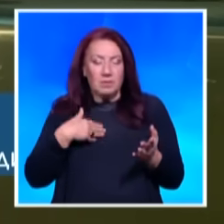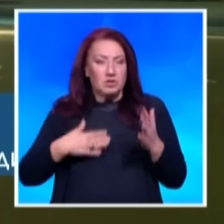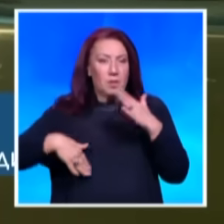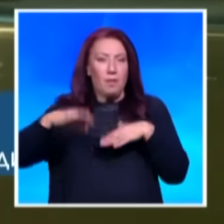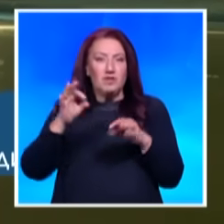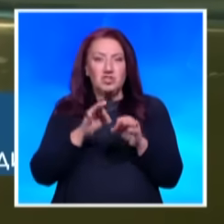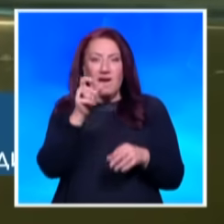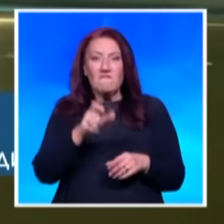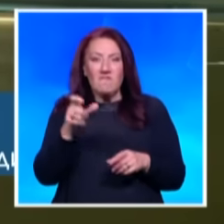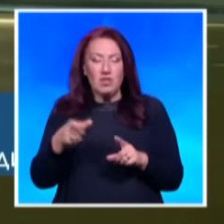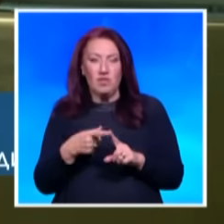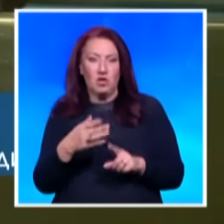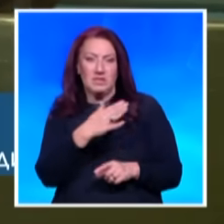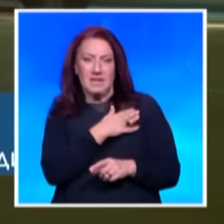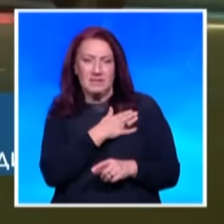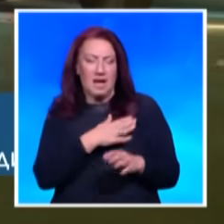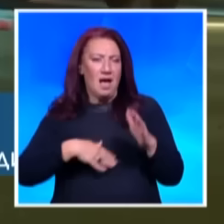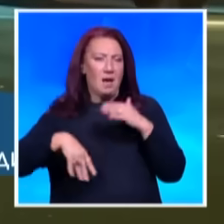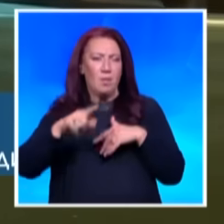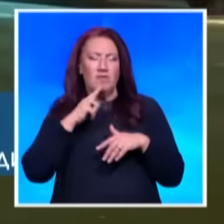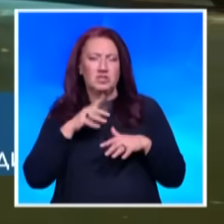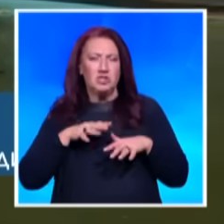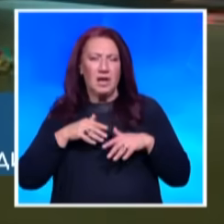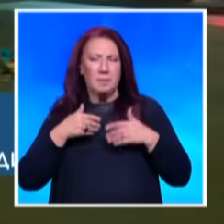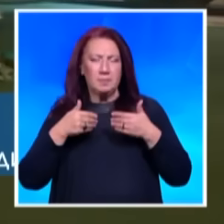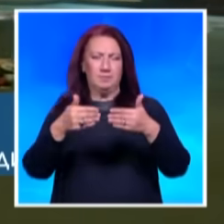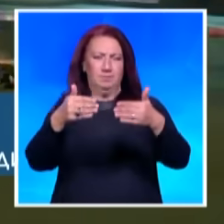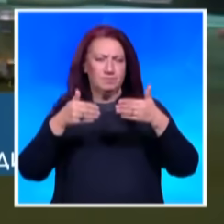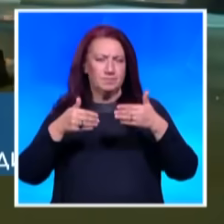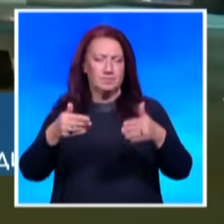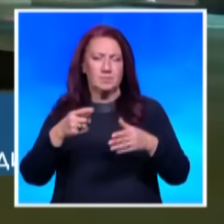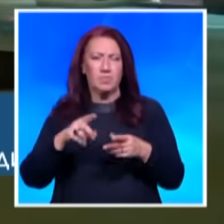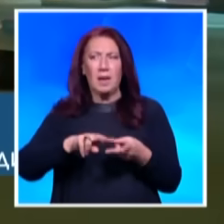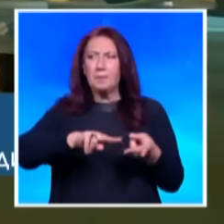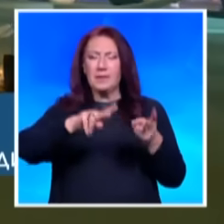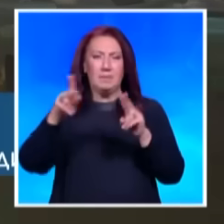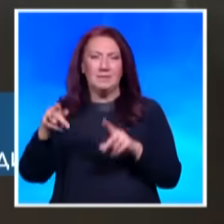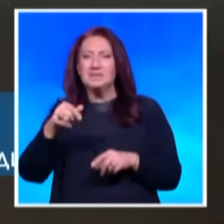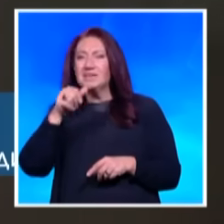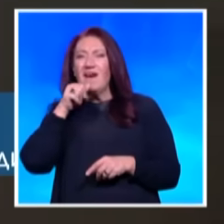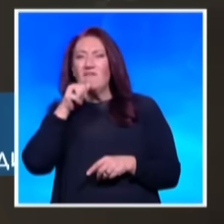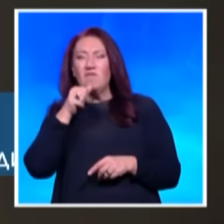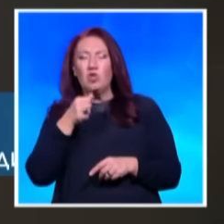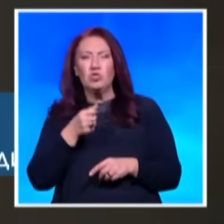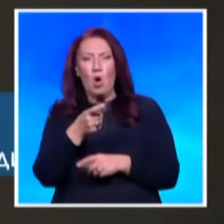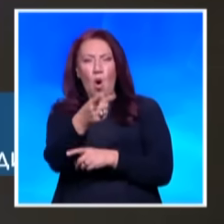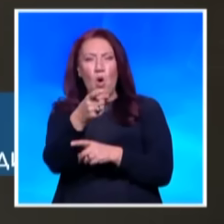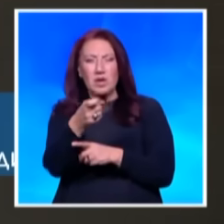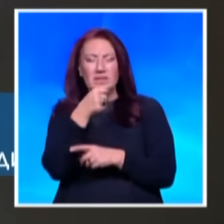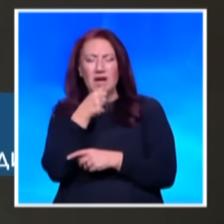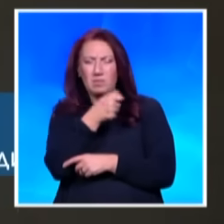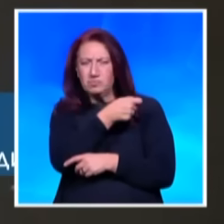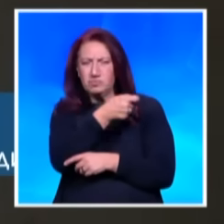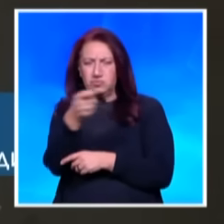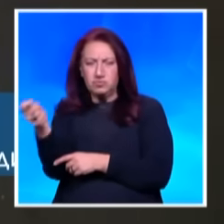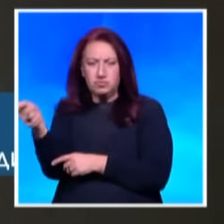има около нас. Повечето от тях бяха отстранени от полицията с водното оръдие на жандармерията, което виждате до мен.